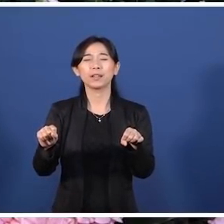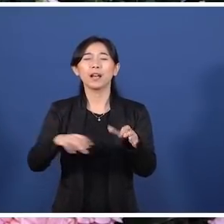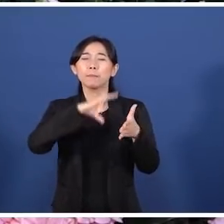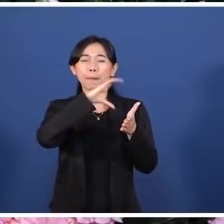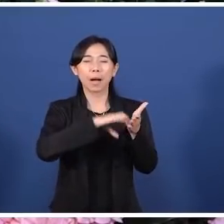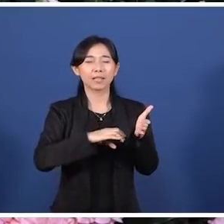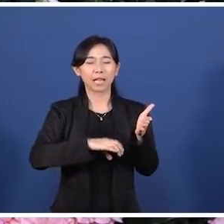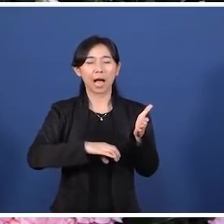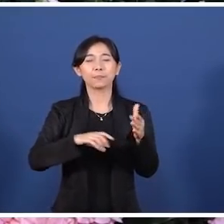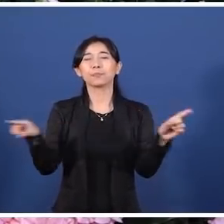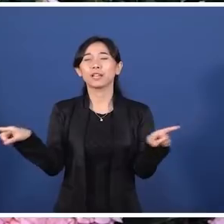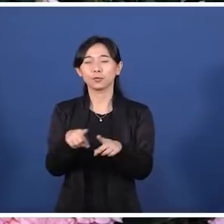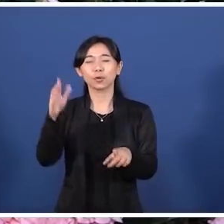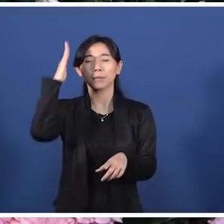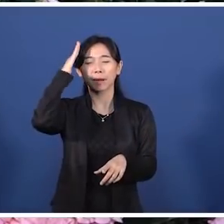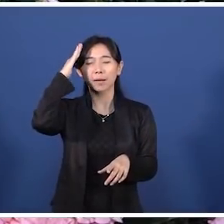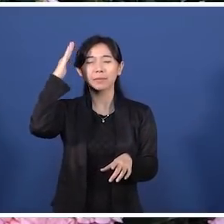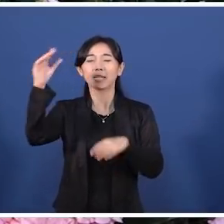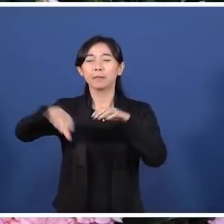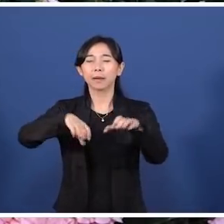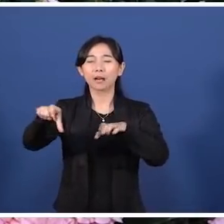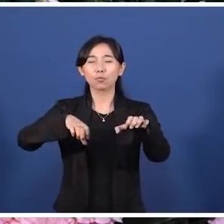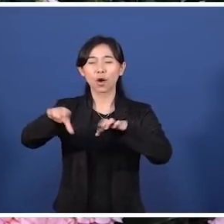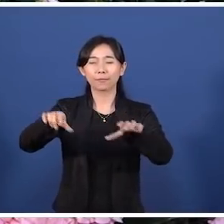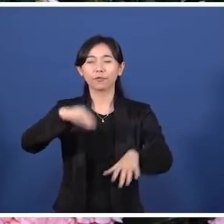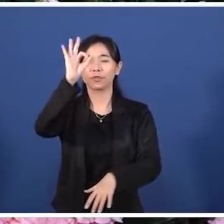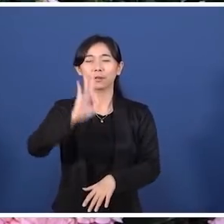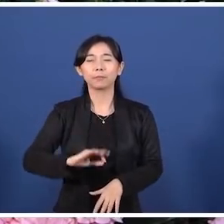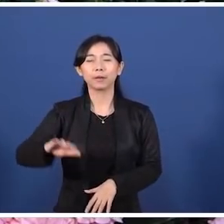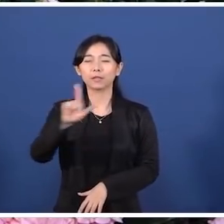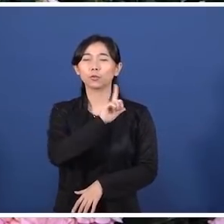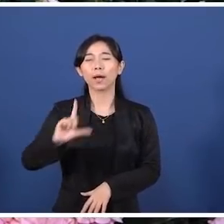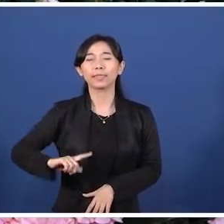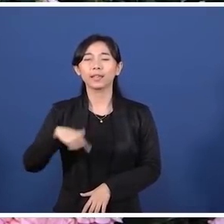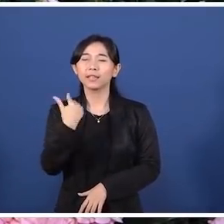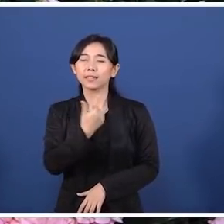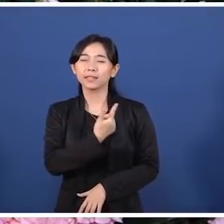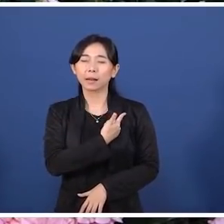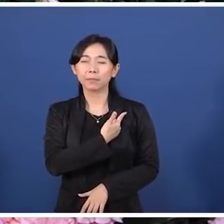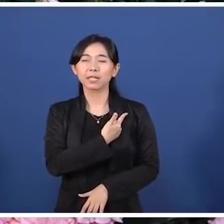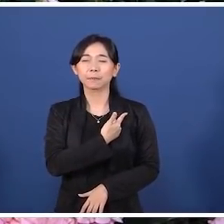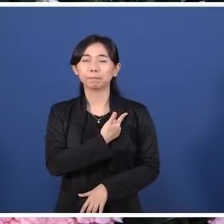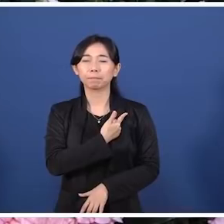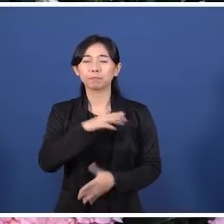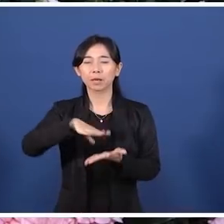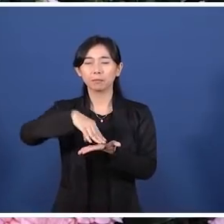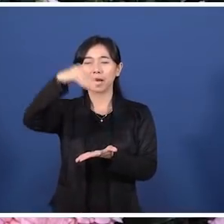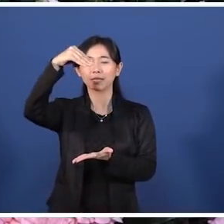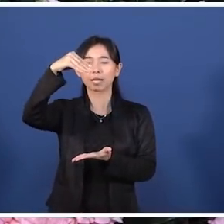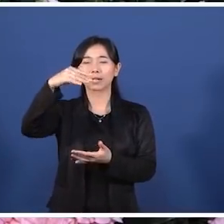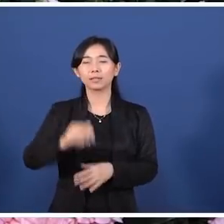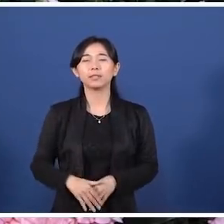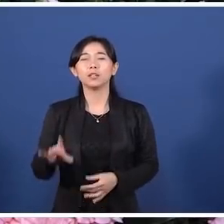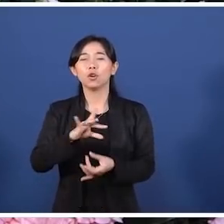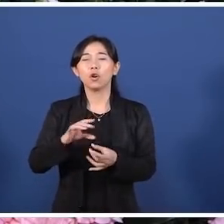membaca, tetapi untuk memahami dan menghidupi firman Tuhan. Kami diajak dan dituntun oleh